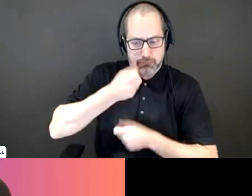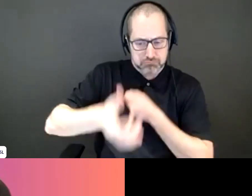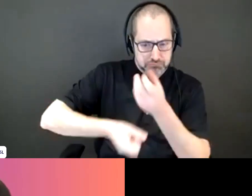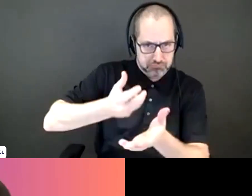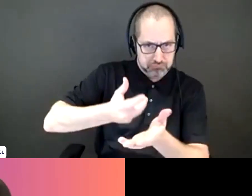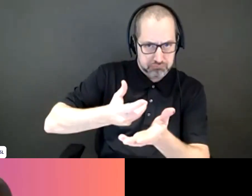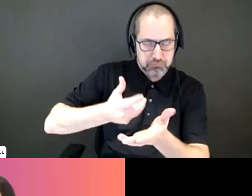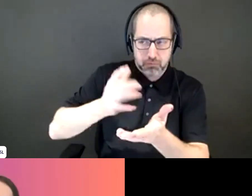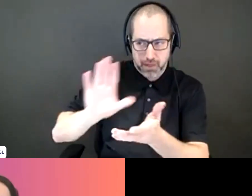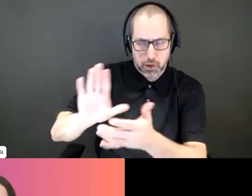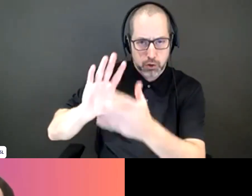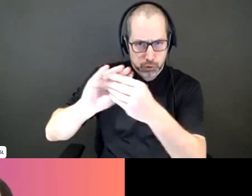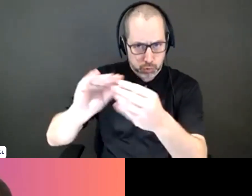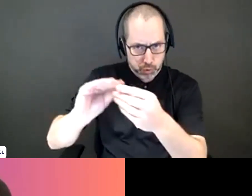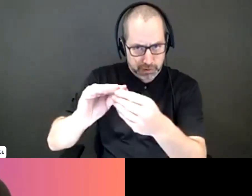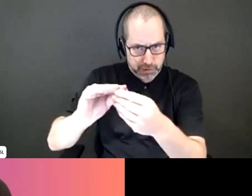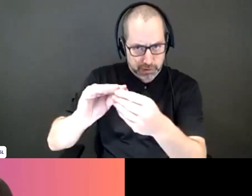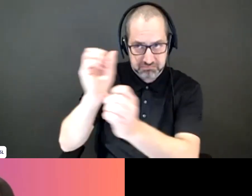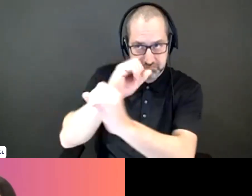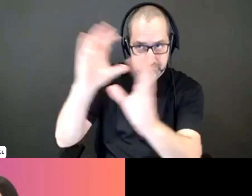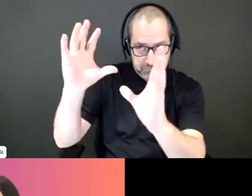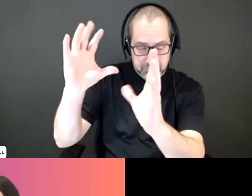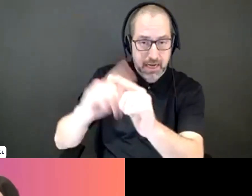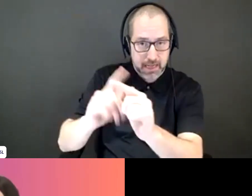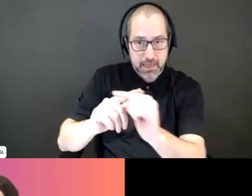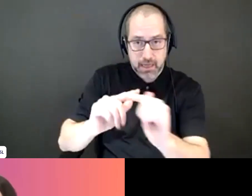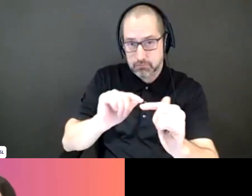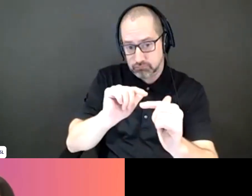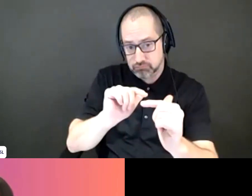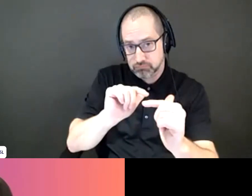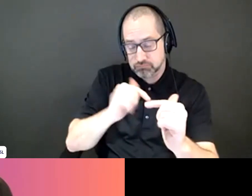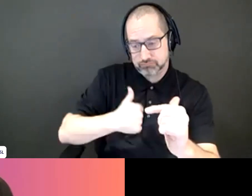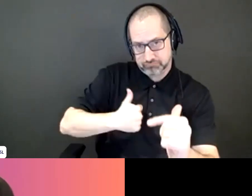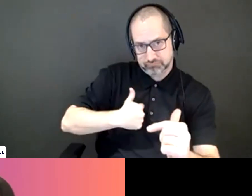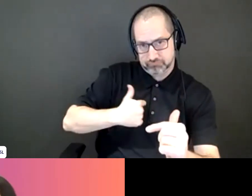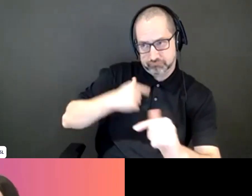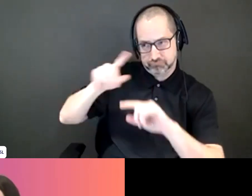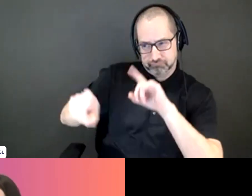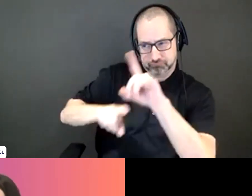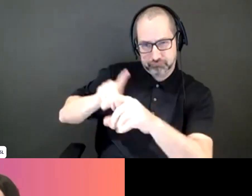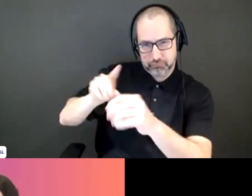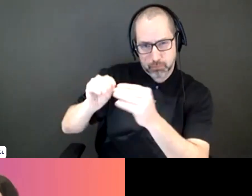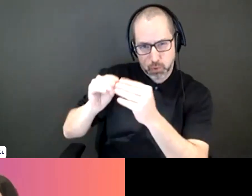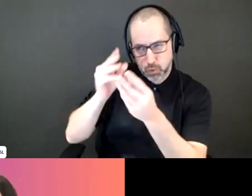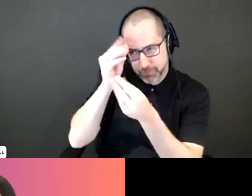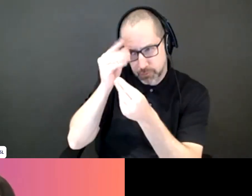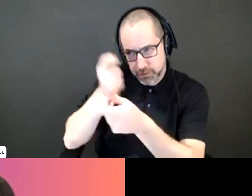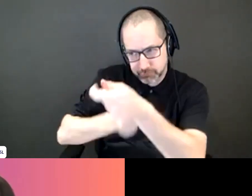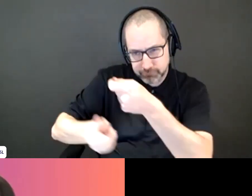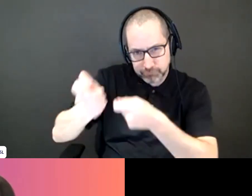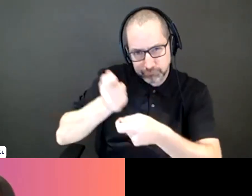expliquez ce qu'elle a traversé et ensuite nous aurons des questions qui approfondiront